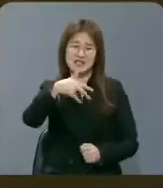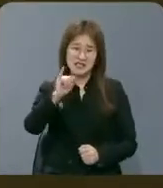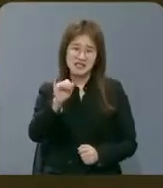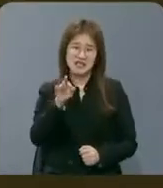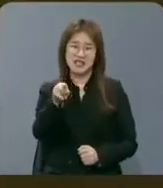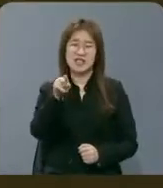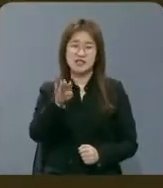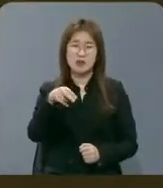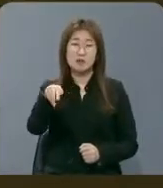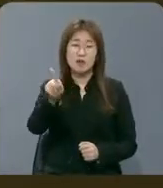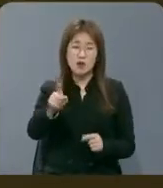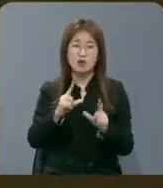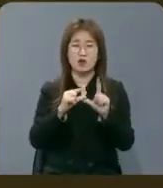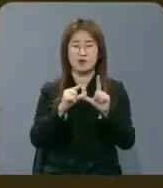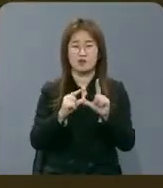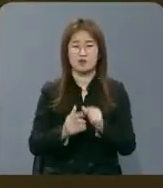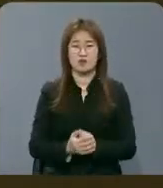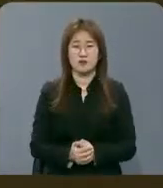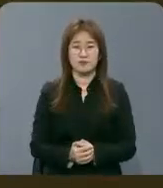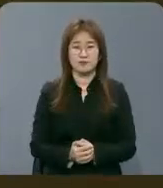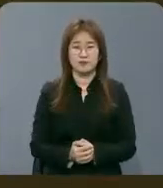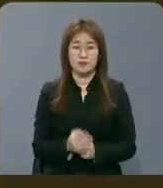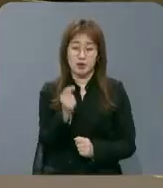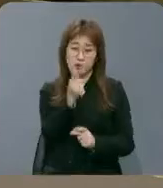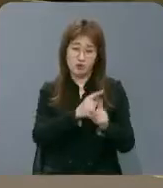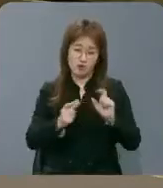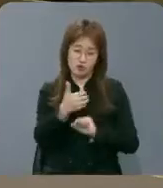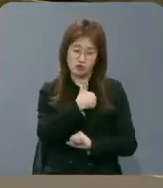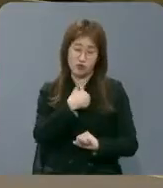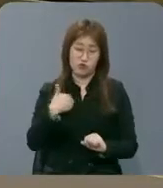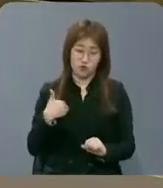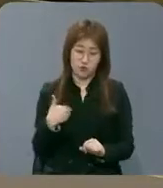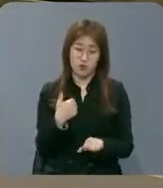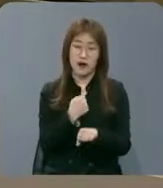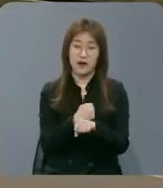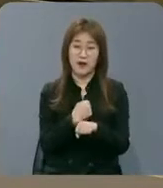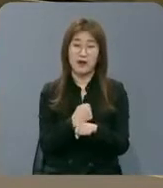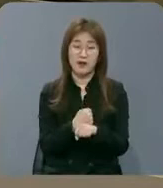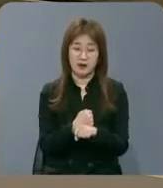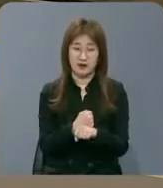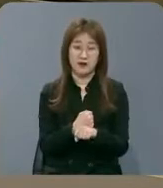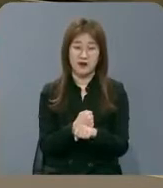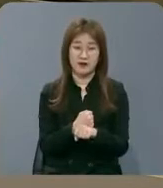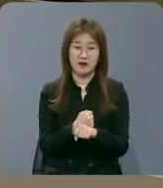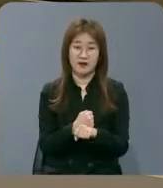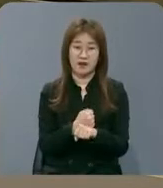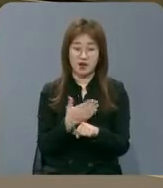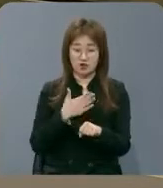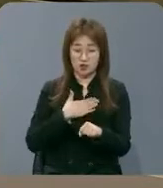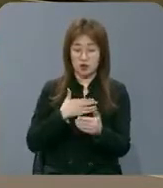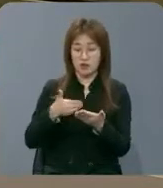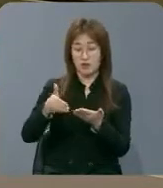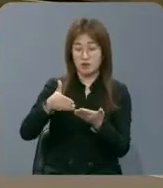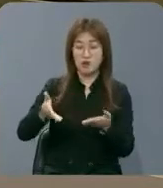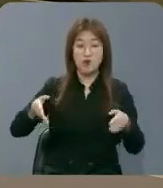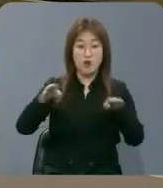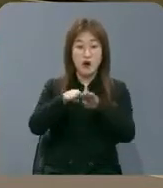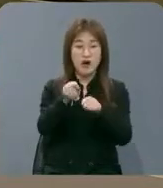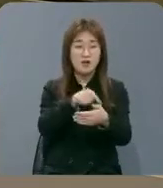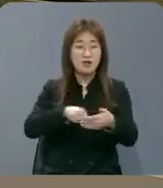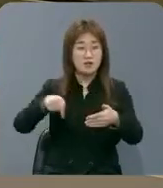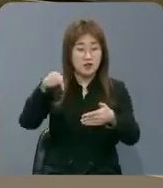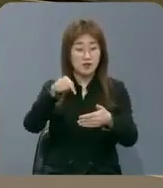등이 대부분입니다 조금더 이렇게 풍부하게 이렇게 그 저희 미술관 해서 그 다음